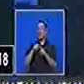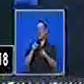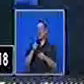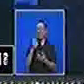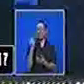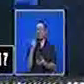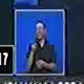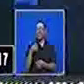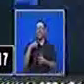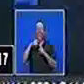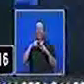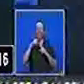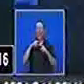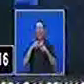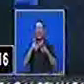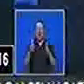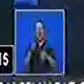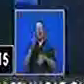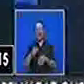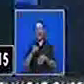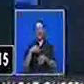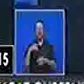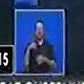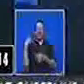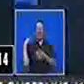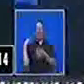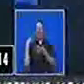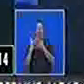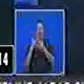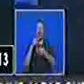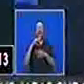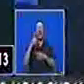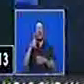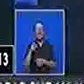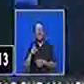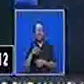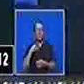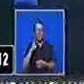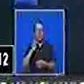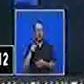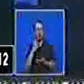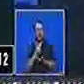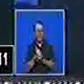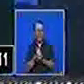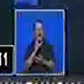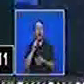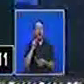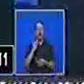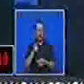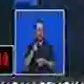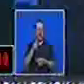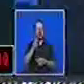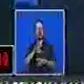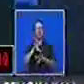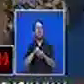ruang, libatkan masyarakat, ajak petani dan ajak masyarakat bicara, dan kemudian dengan itu kita bisa membantu mereka menyelesaikan